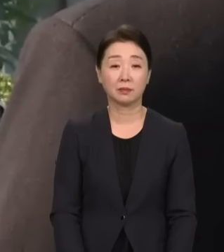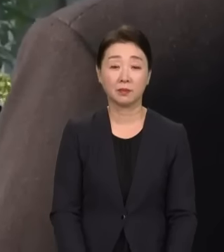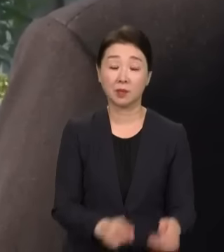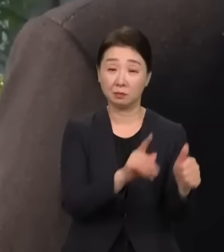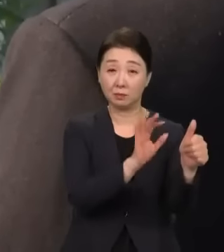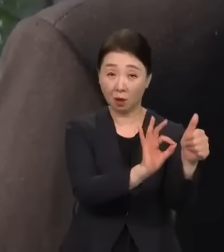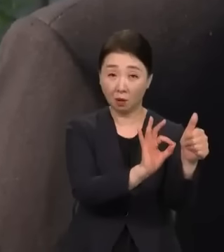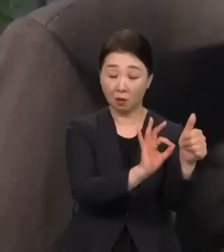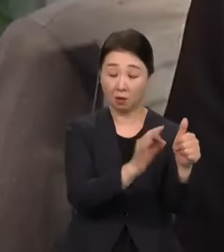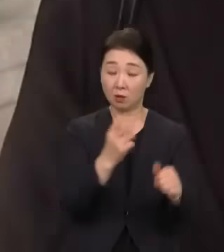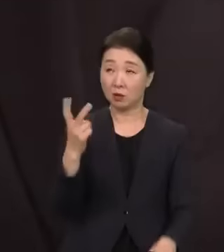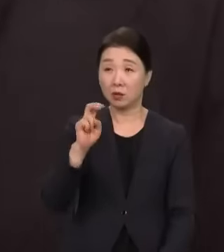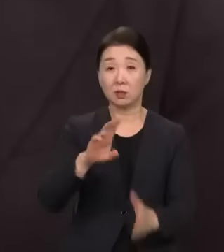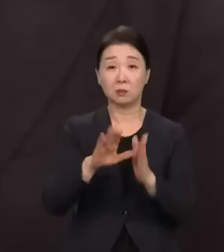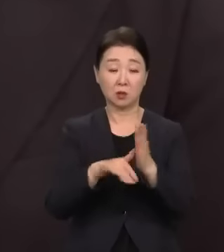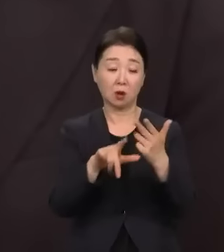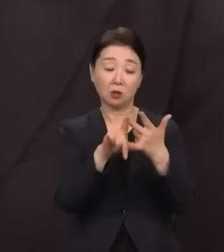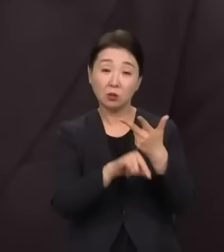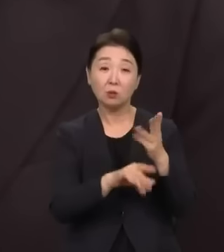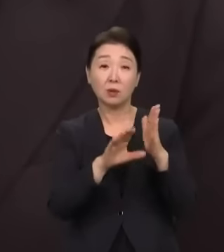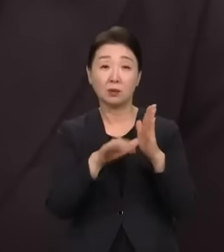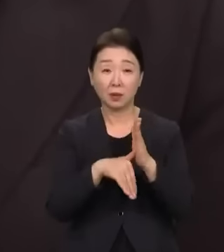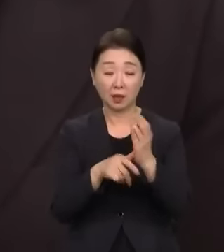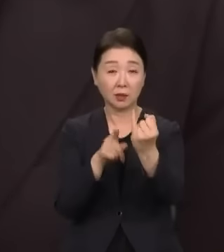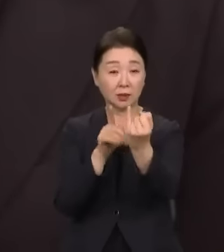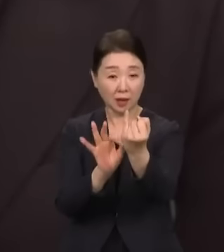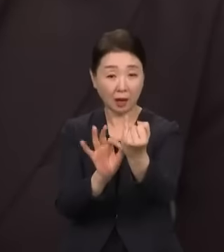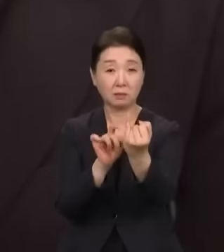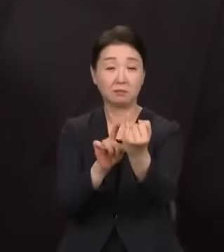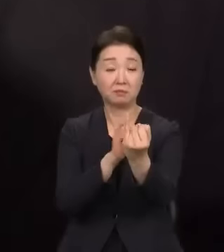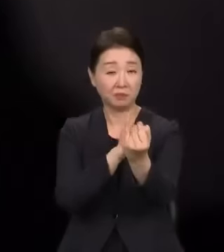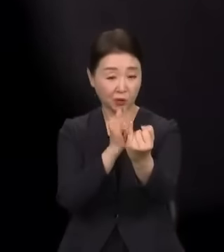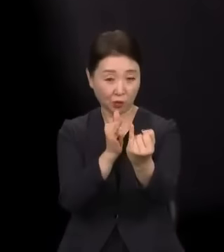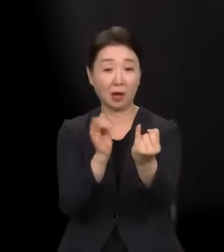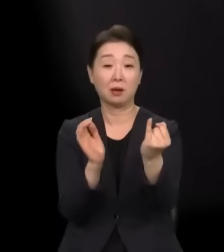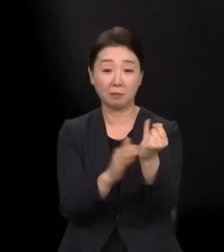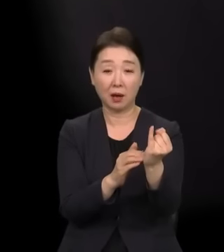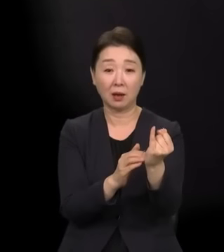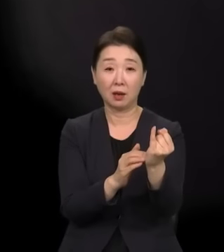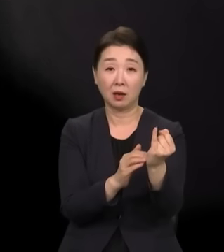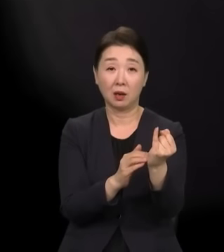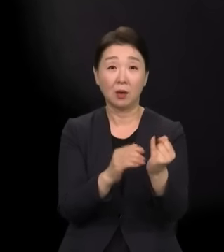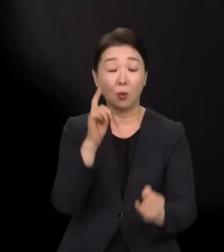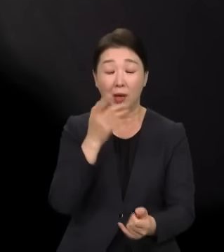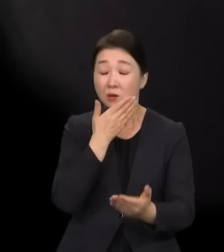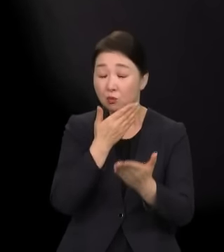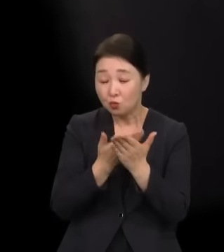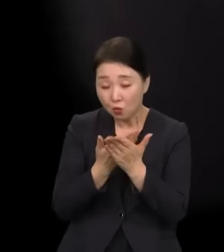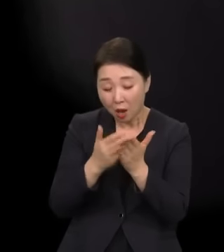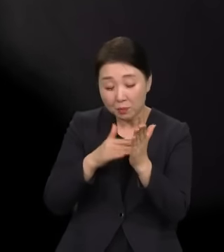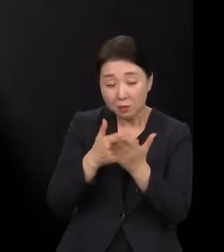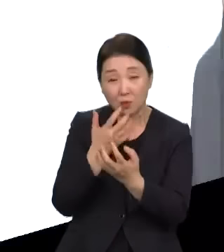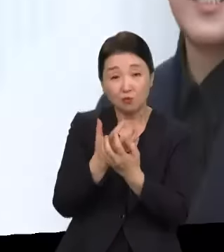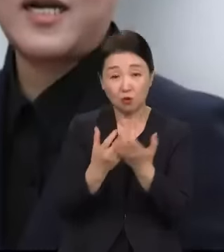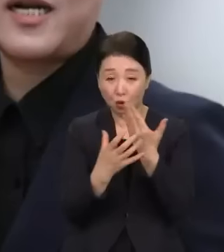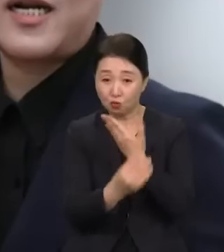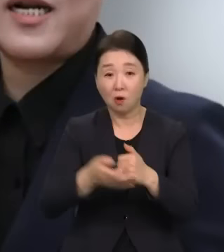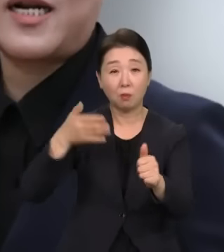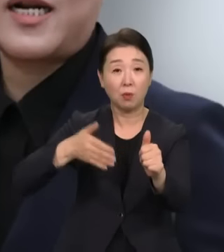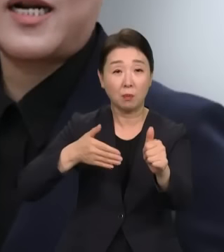명태균 씨는 지난 2022년 7월 강혜경 씨에게 전화를 합니다. 대외비 파일을 출력하라고 지시합니다.